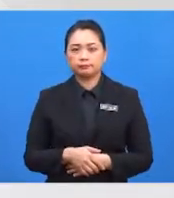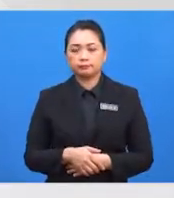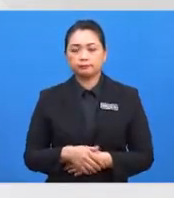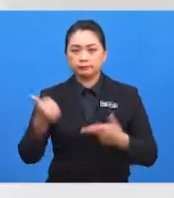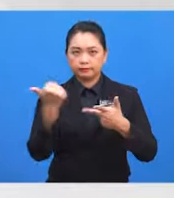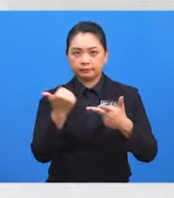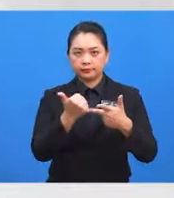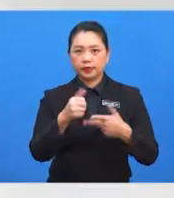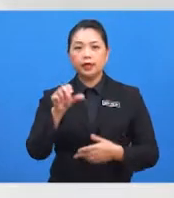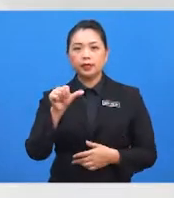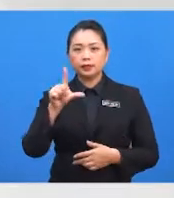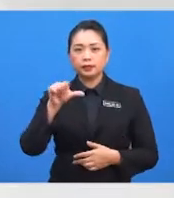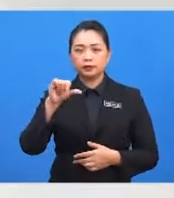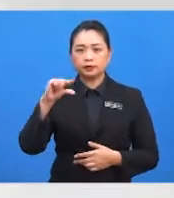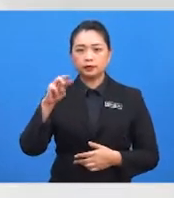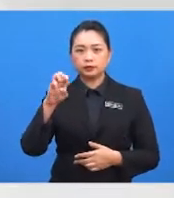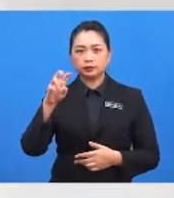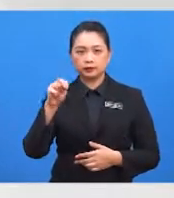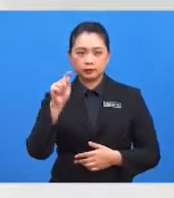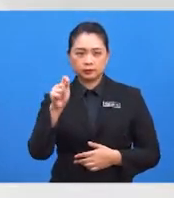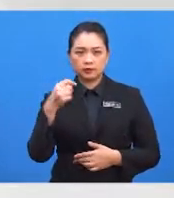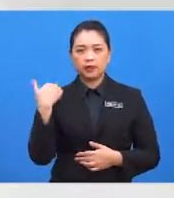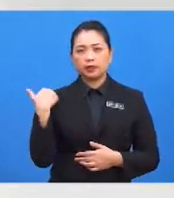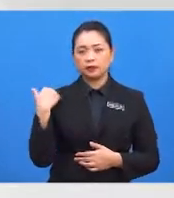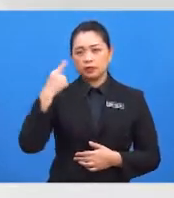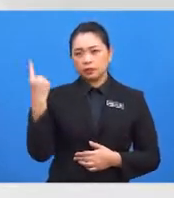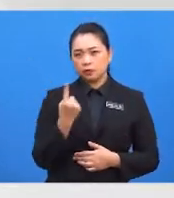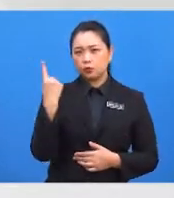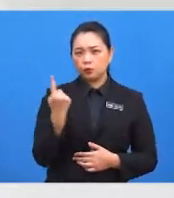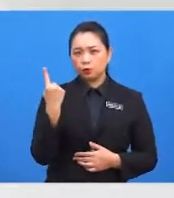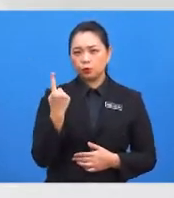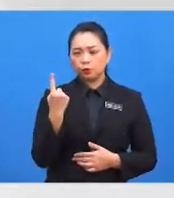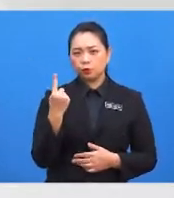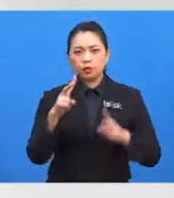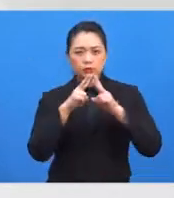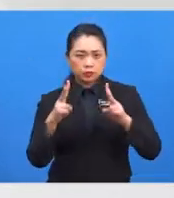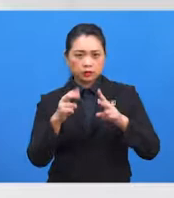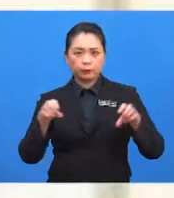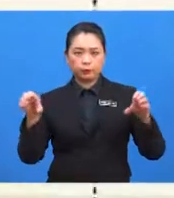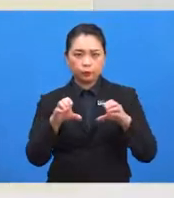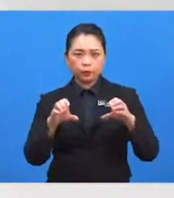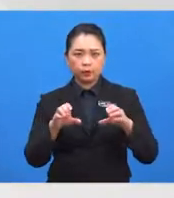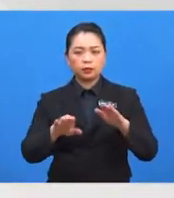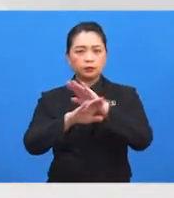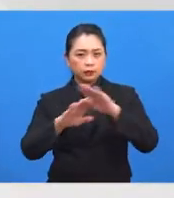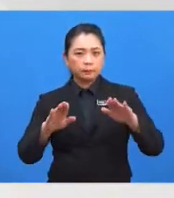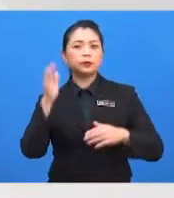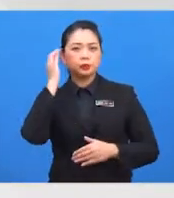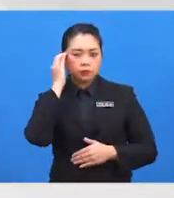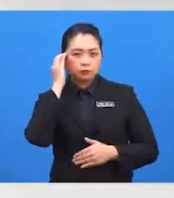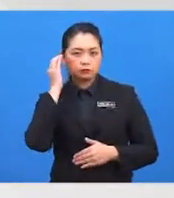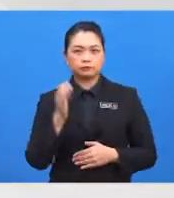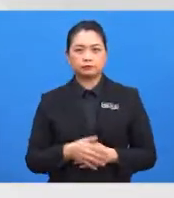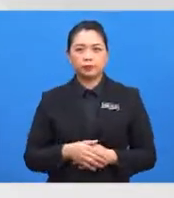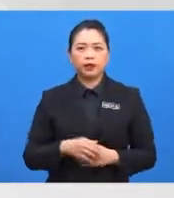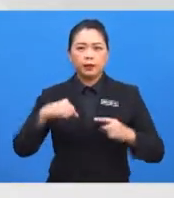adalah alignment. Alignment adalah sesuatu yang selalu sangat dibuat tanpa disedari. Apabila